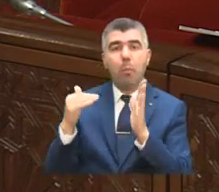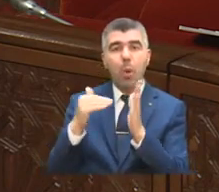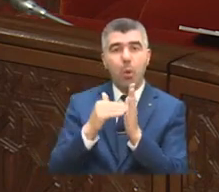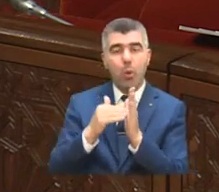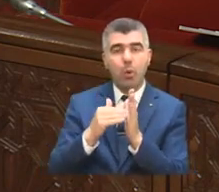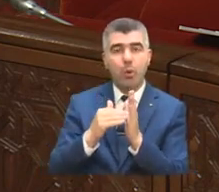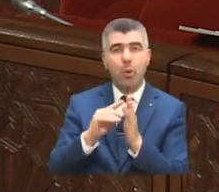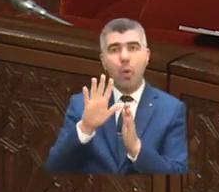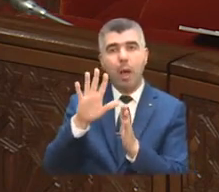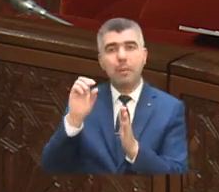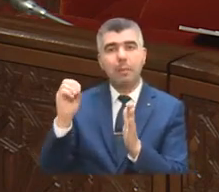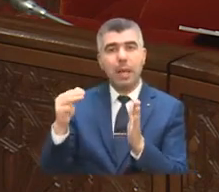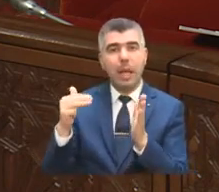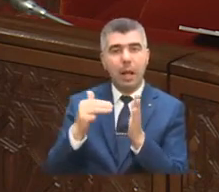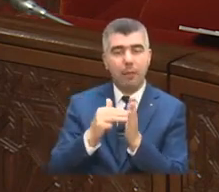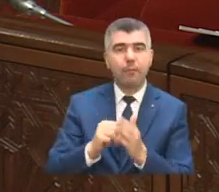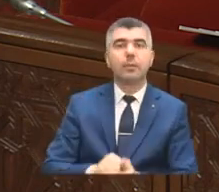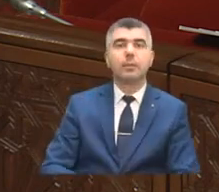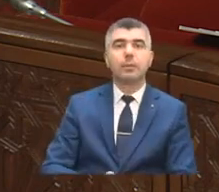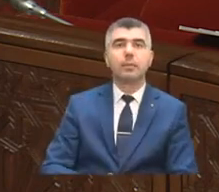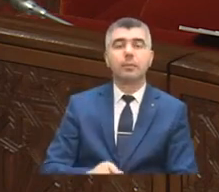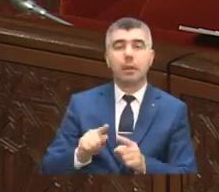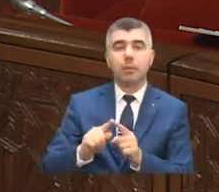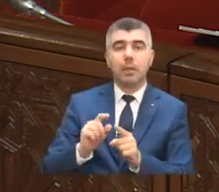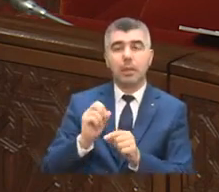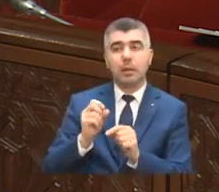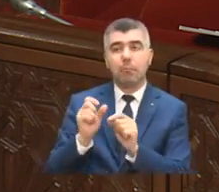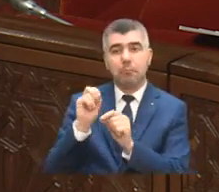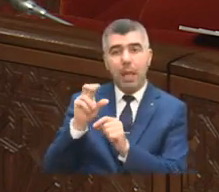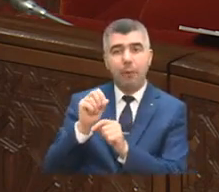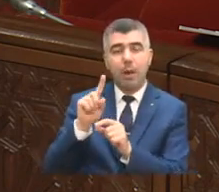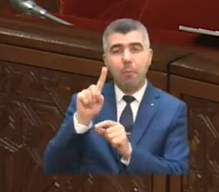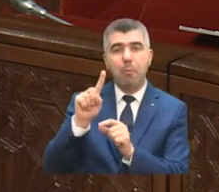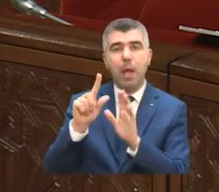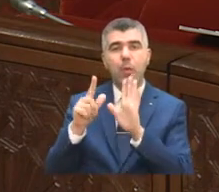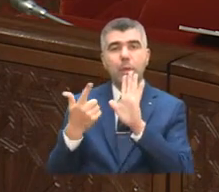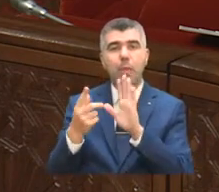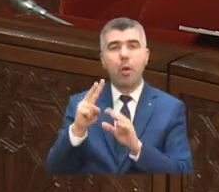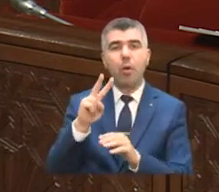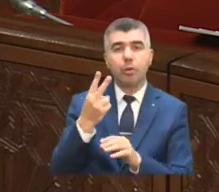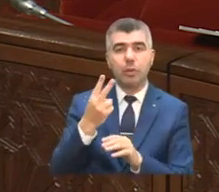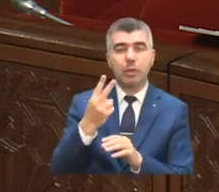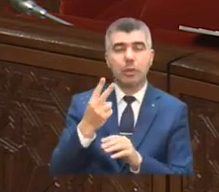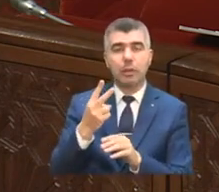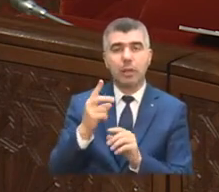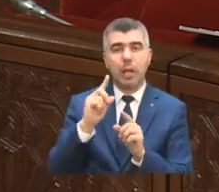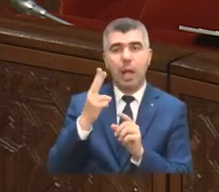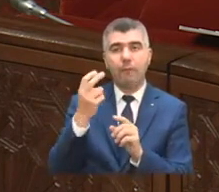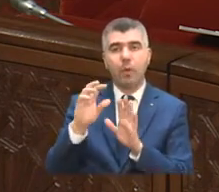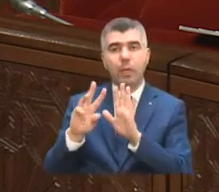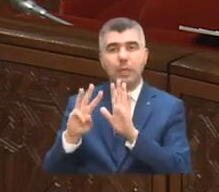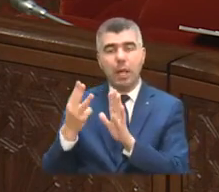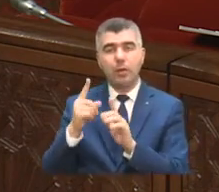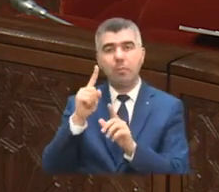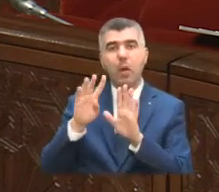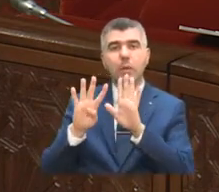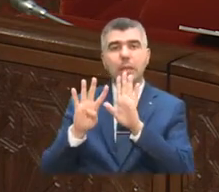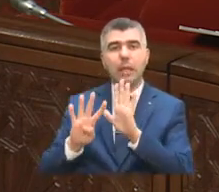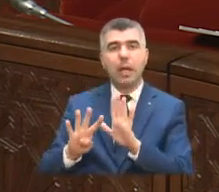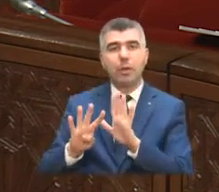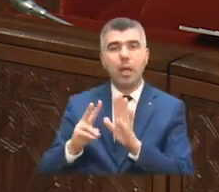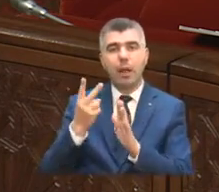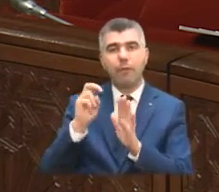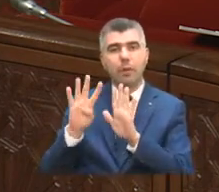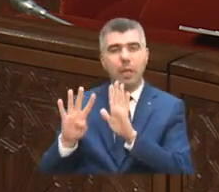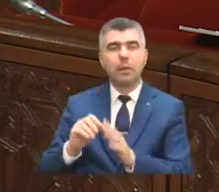سنة 2019، كما انتقل عدد الرحلات من 127 رحلة أسبوعية سنة 2013 إلى 219 سنة